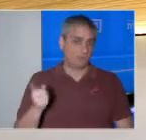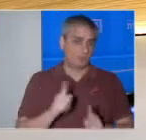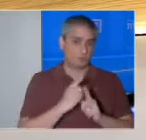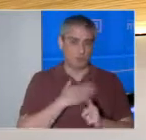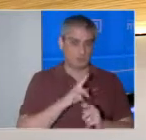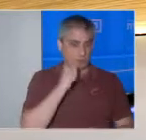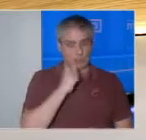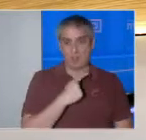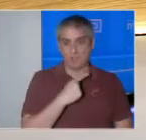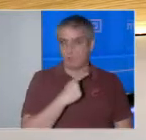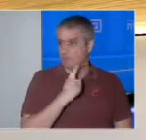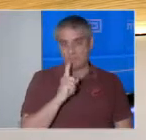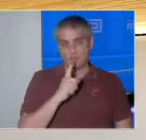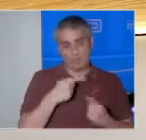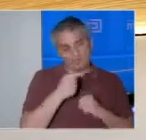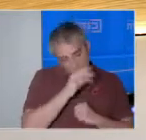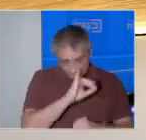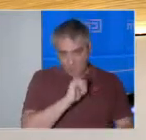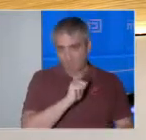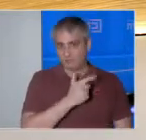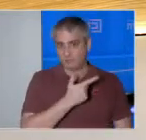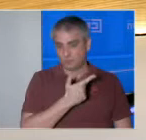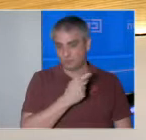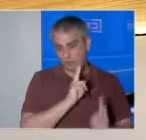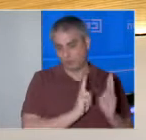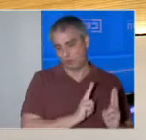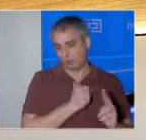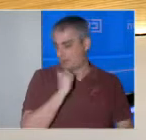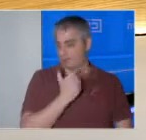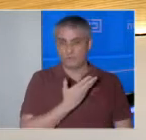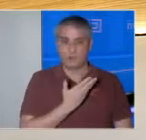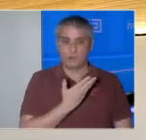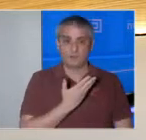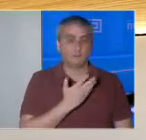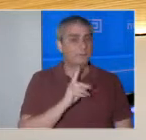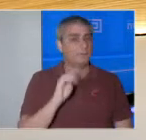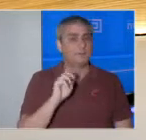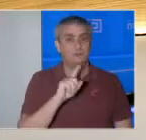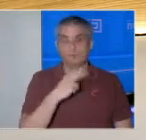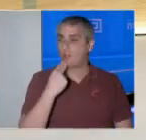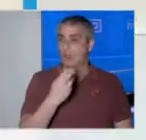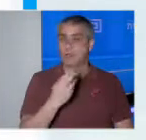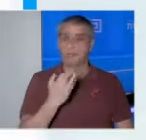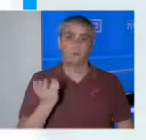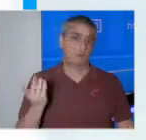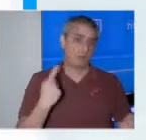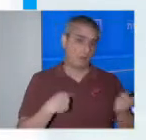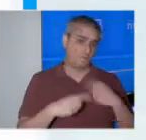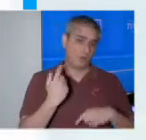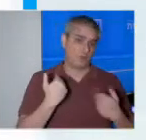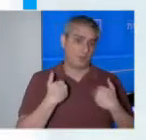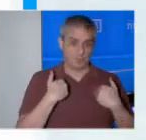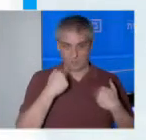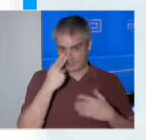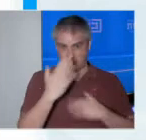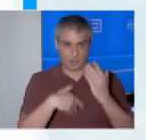שרצו בכחול לבן, ולא לוועדה של יעקב אשר. אז הוא נתקע אתמול. אז מיקי זוהר ענה לו, ההפך,